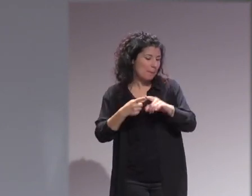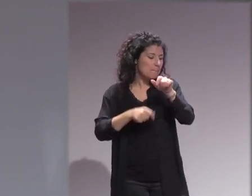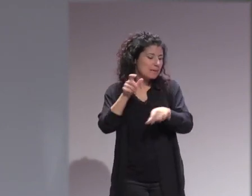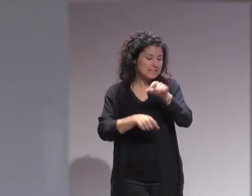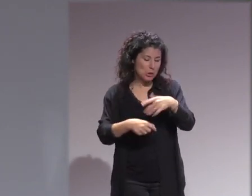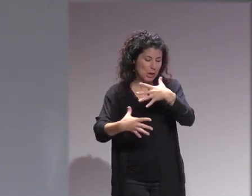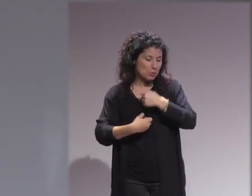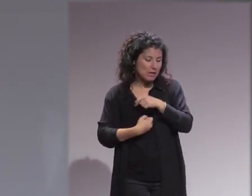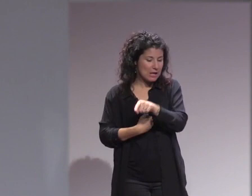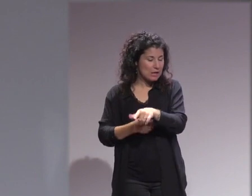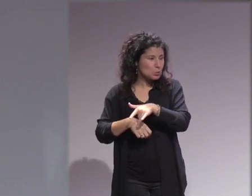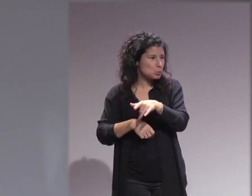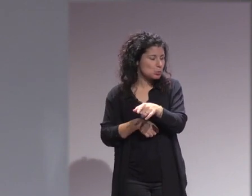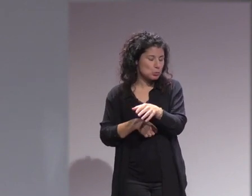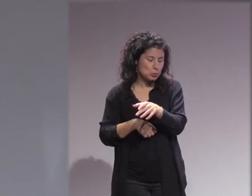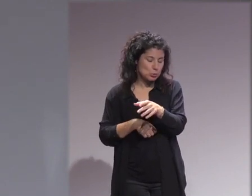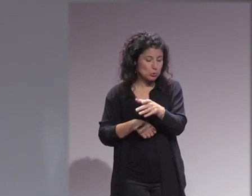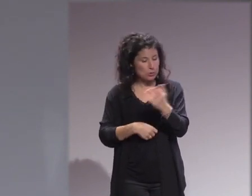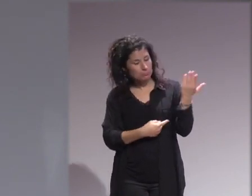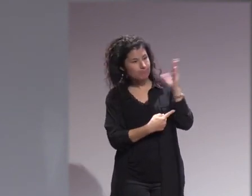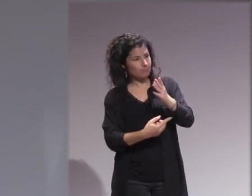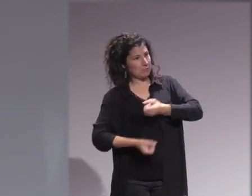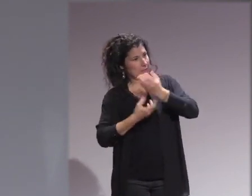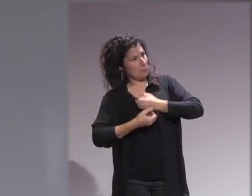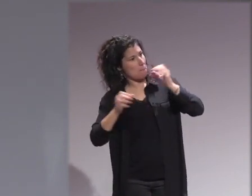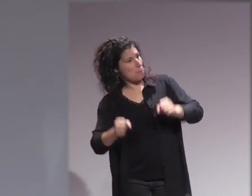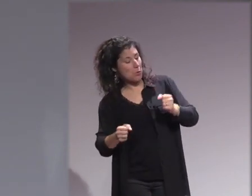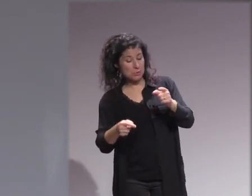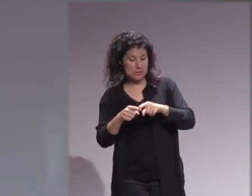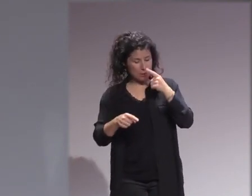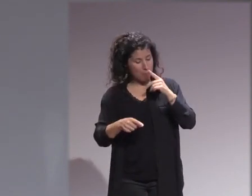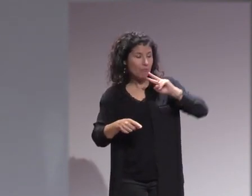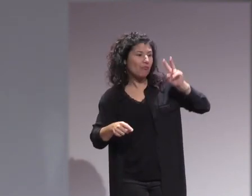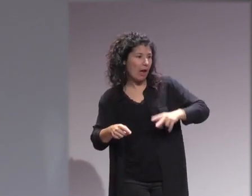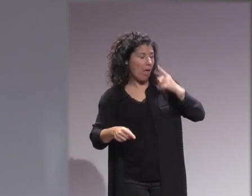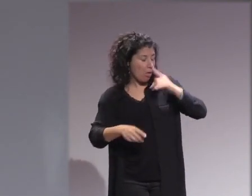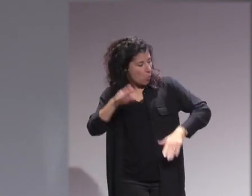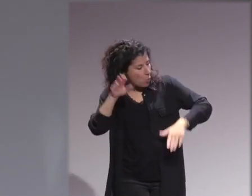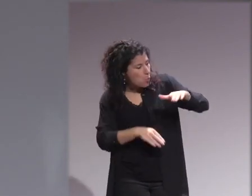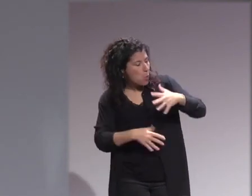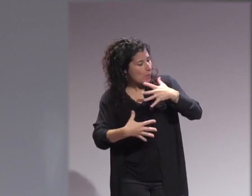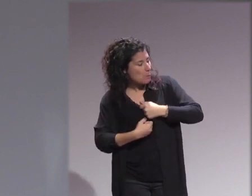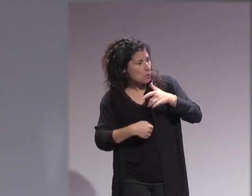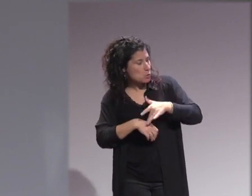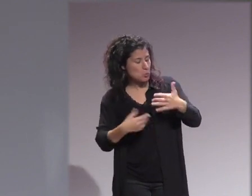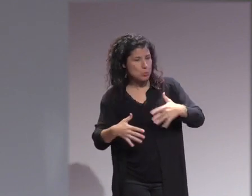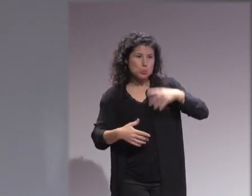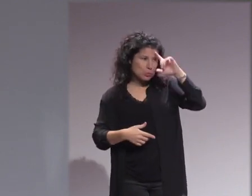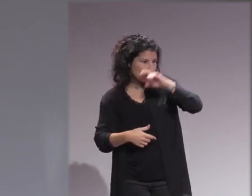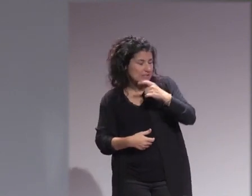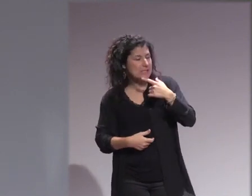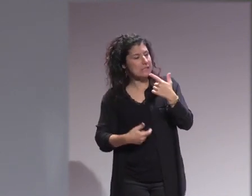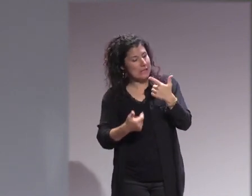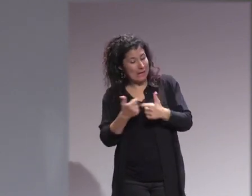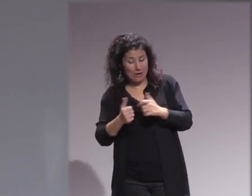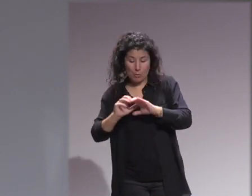pouvoir s'exprimer et dire ce qu'était la complexité aussi d'être une personne adoptée, et puis effectivement à s'organiser, à se